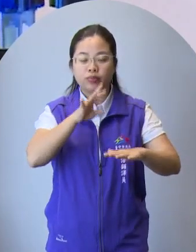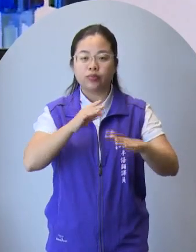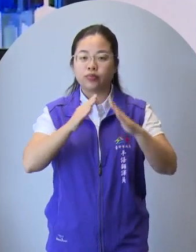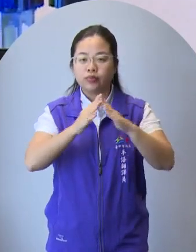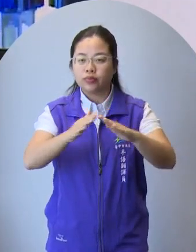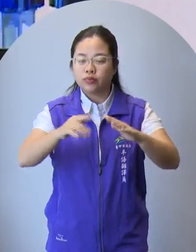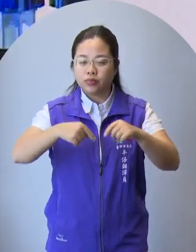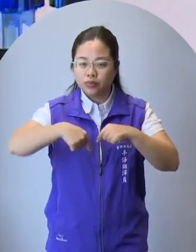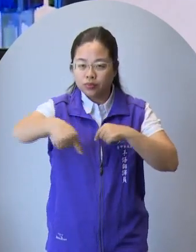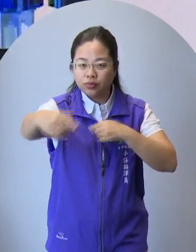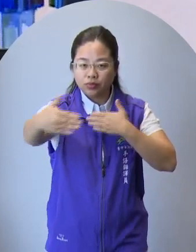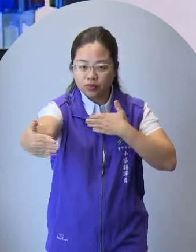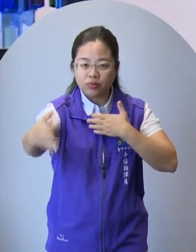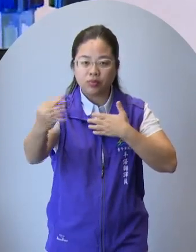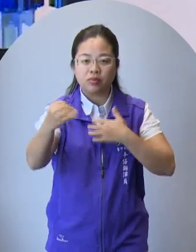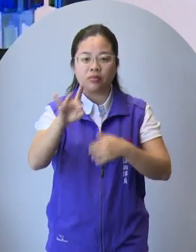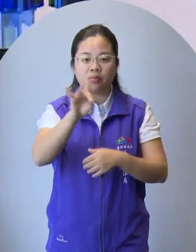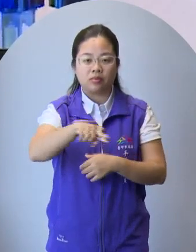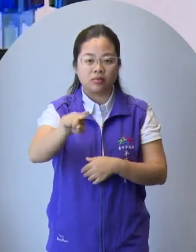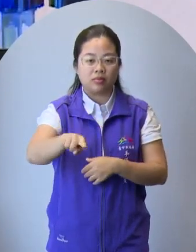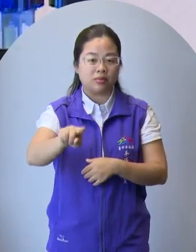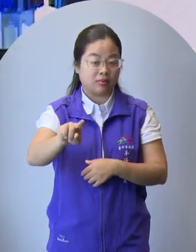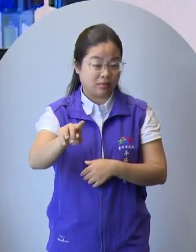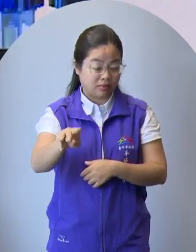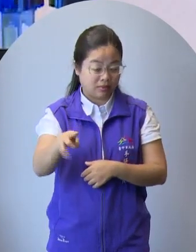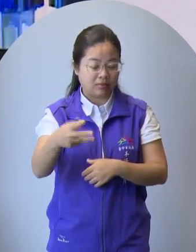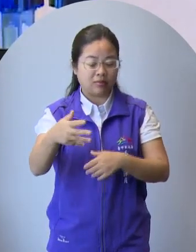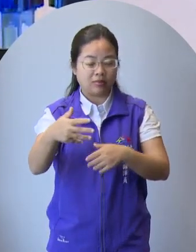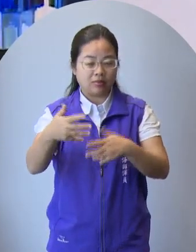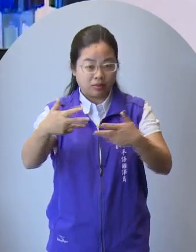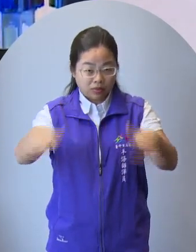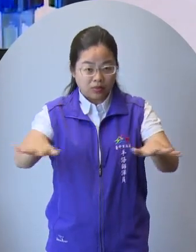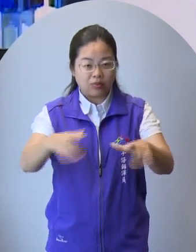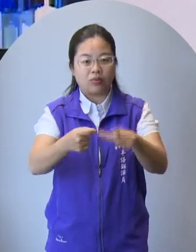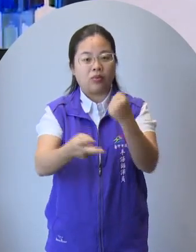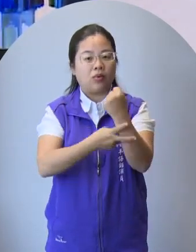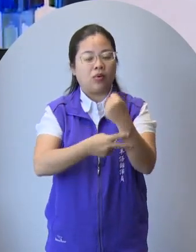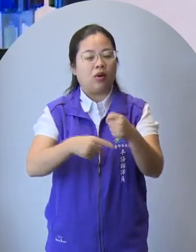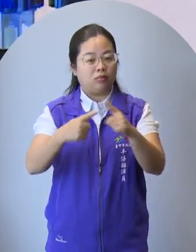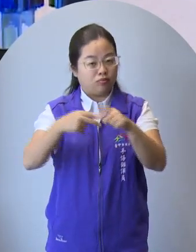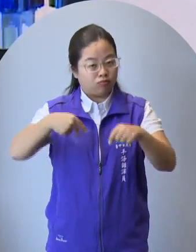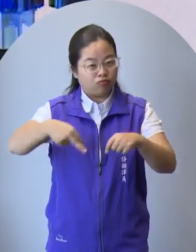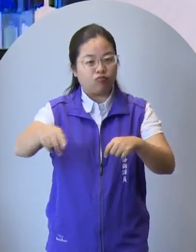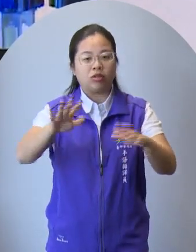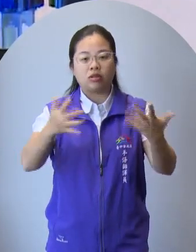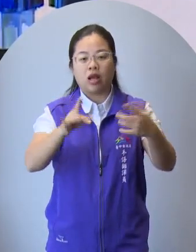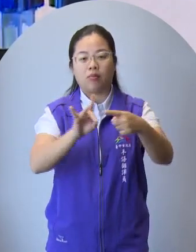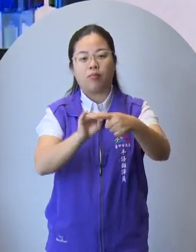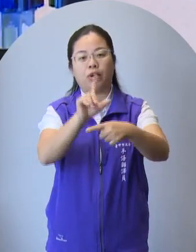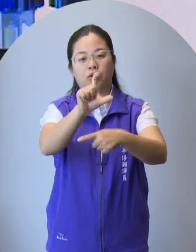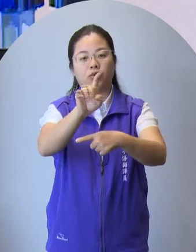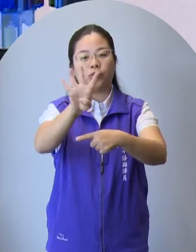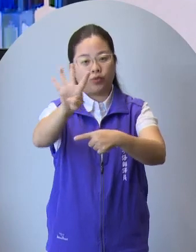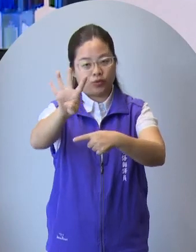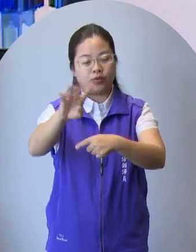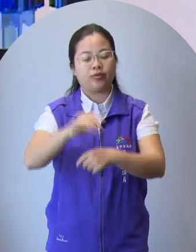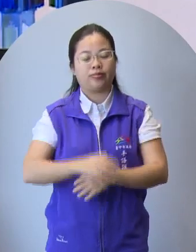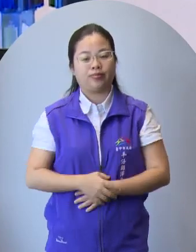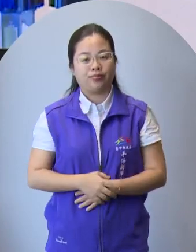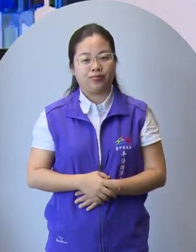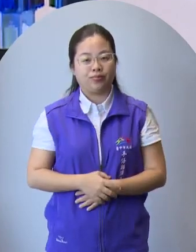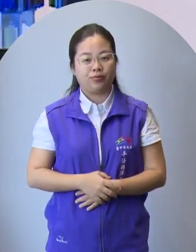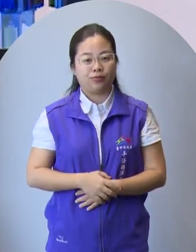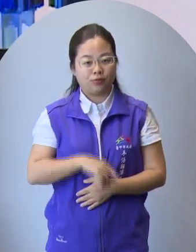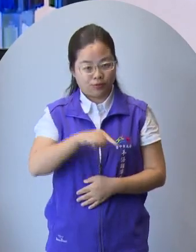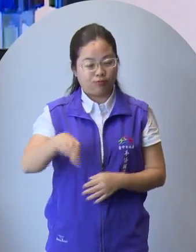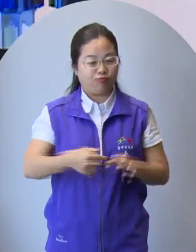度达到1839公里哈，人行道的普及率是64%，好，64%，我